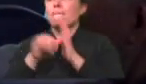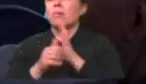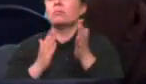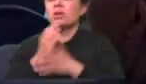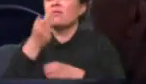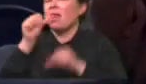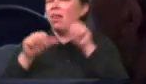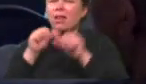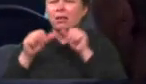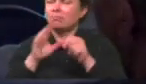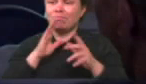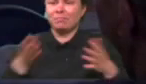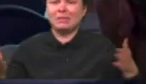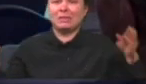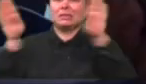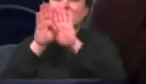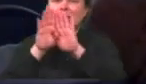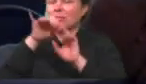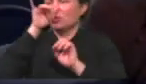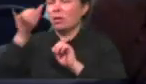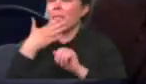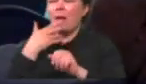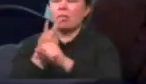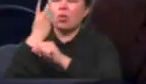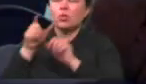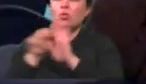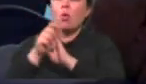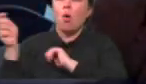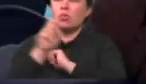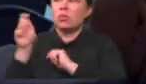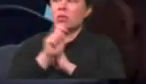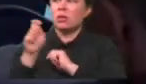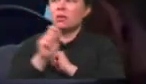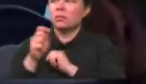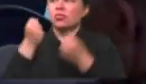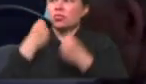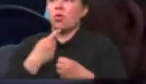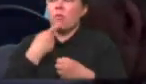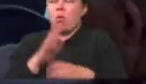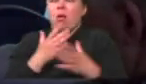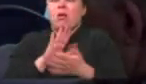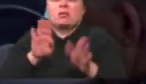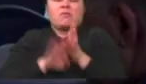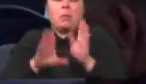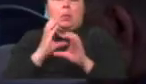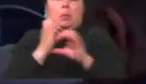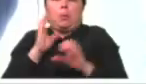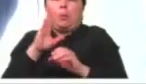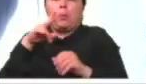lat były odcięte, można powiedzieć, od transportu publicznego, bo też ciężko nazwać transport publiczny bus, który kursuje